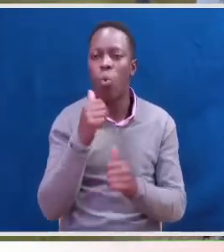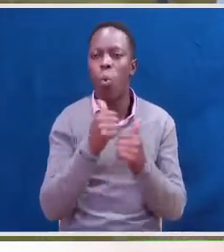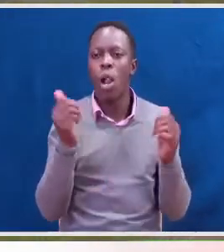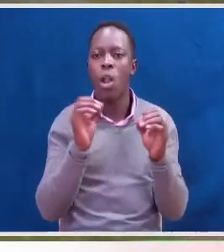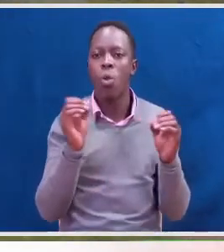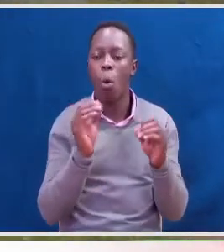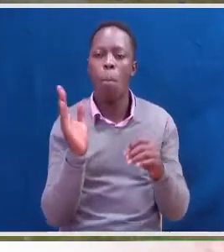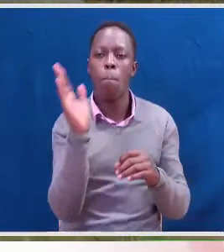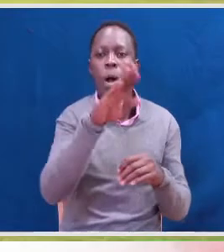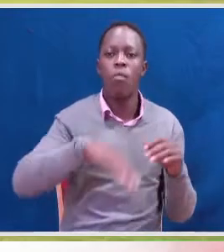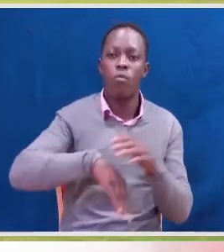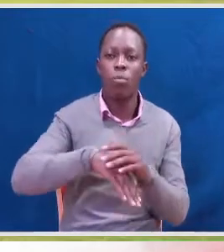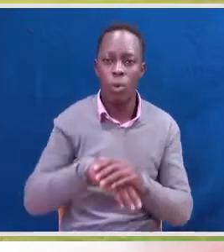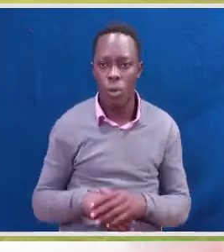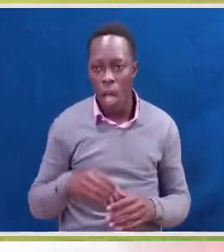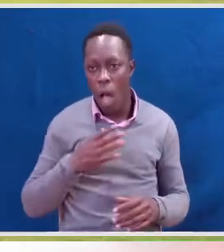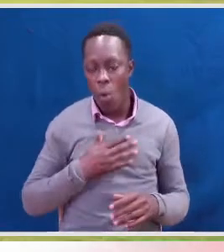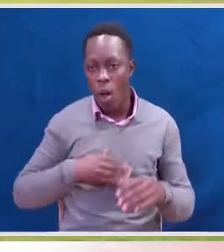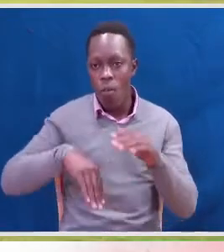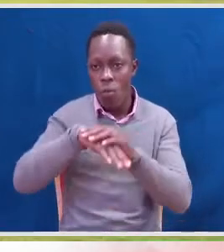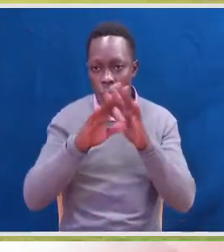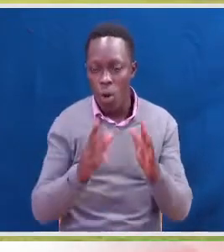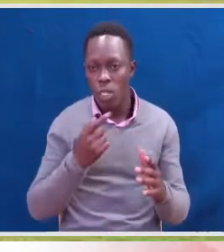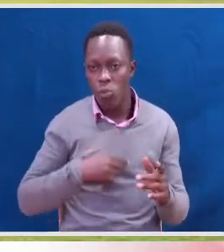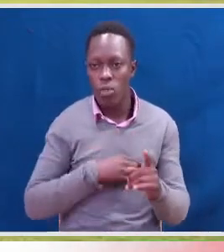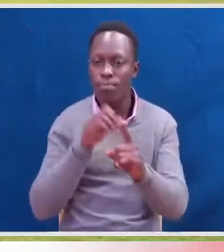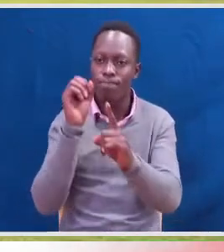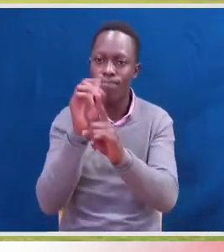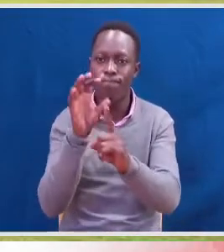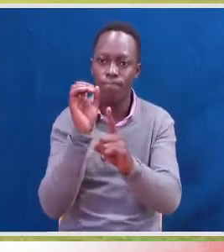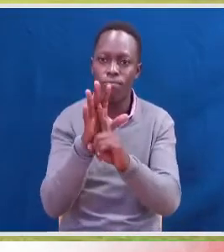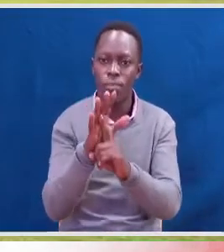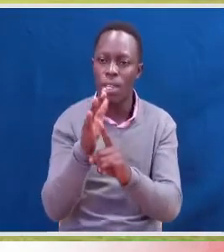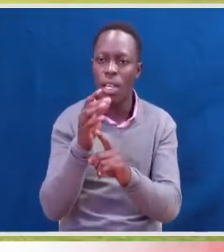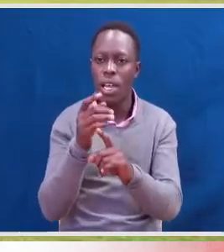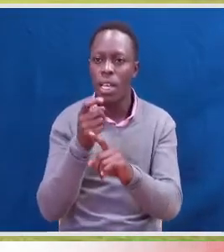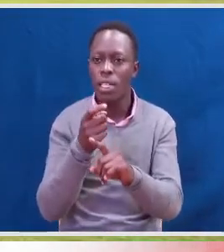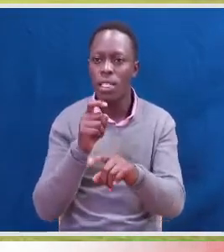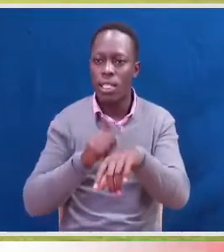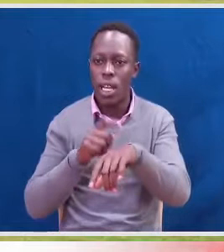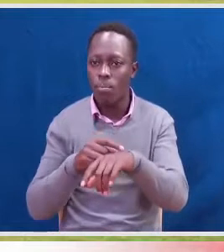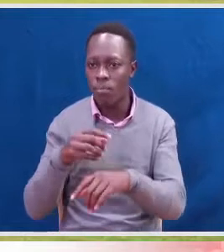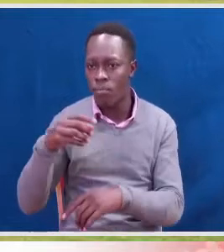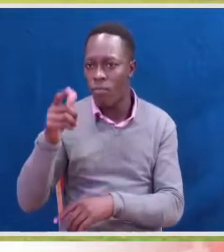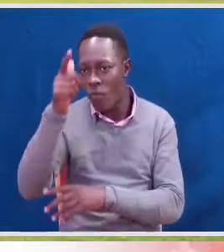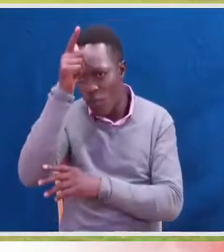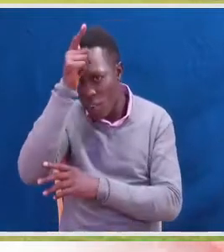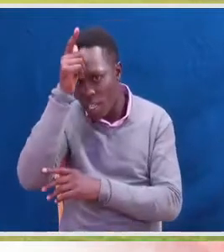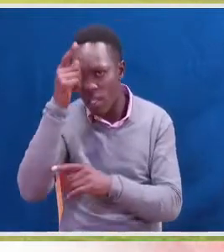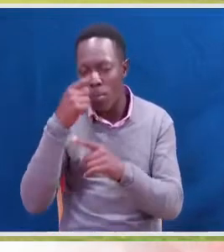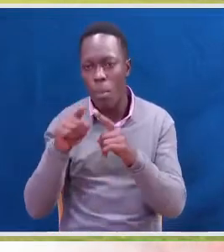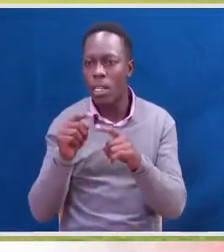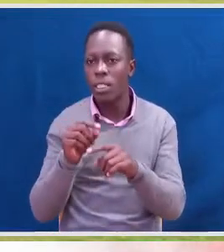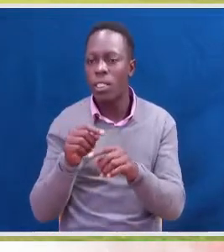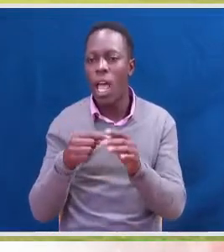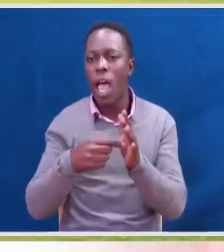kuwarejesha uwanjani. Hao players wetu wengi tunawanacha hapa kwa grassroots, but ile exposure ndio